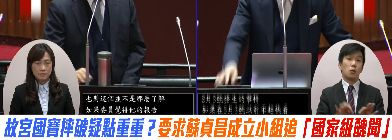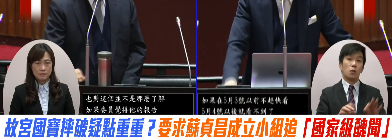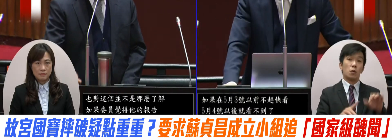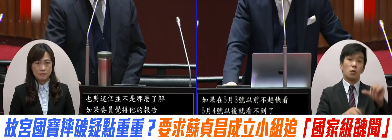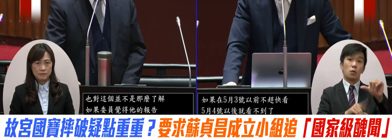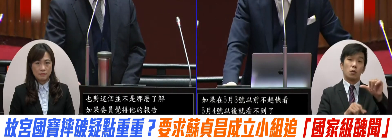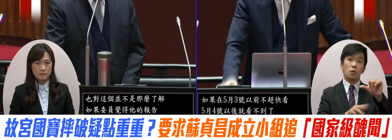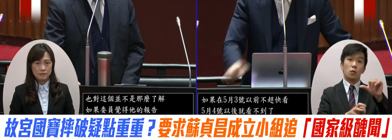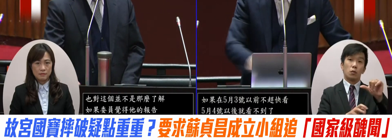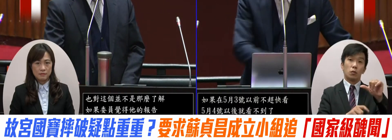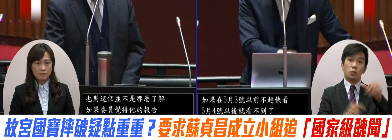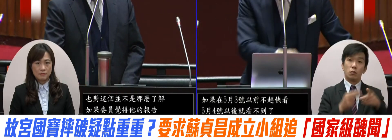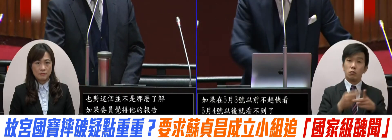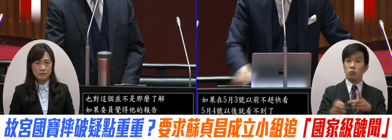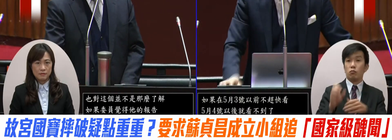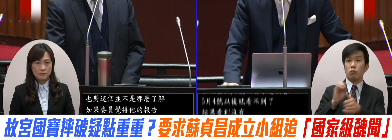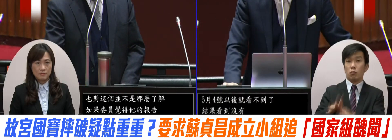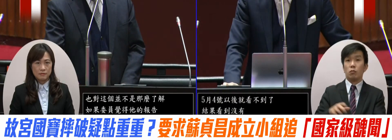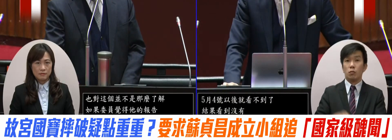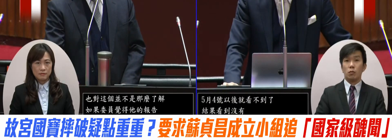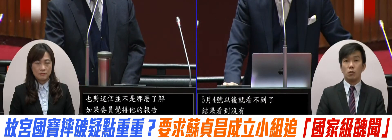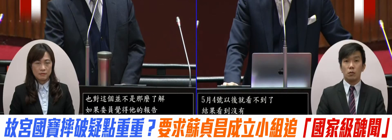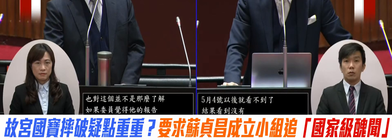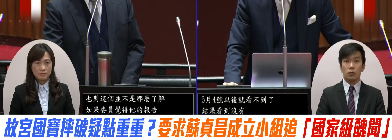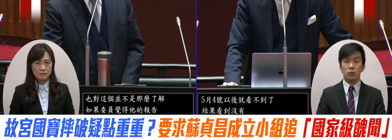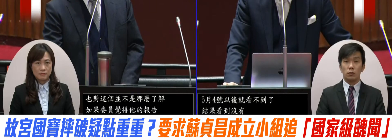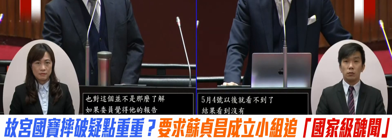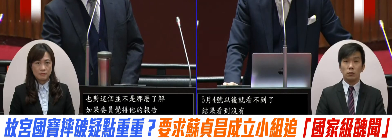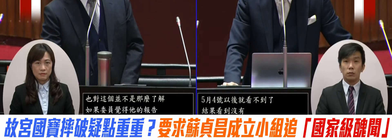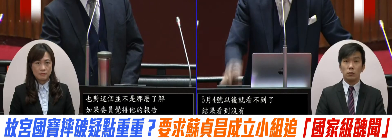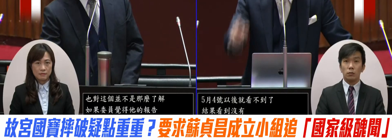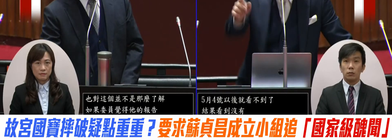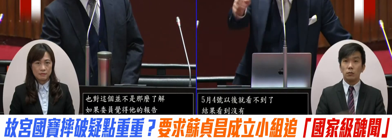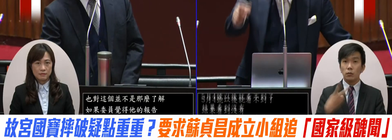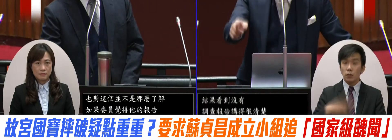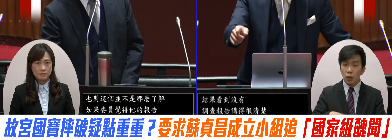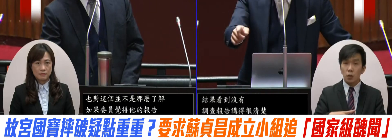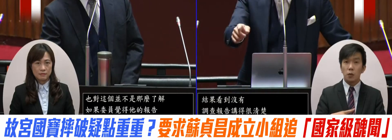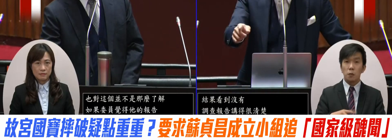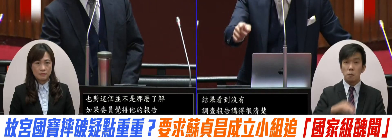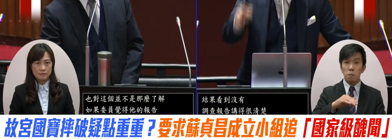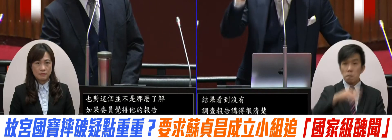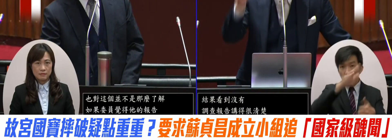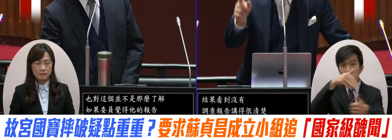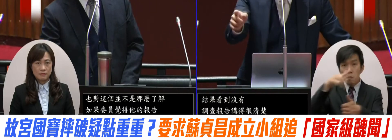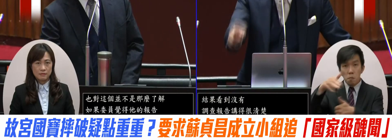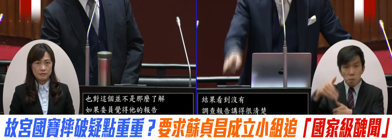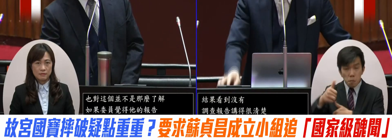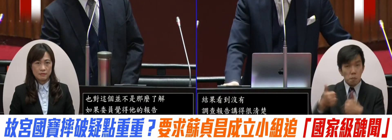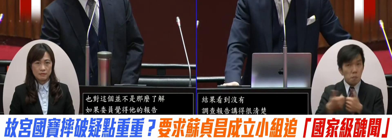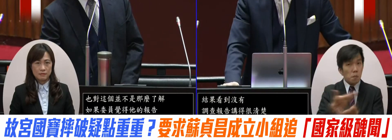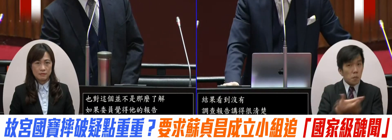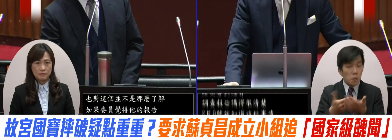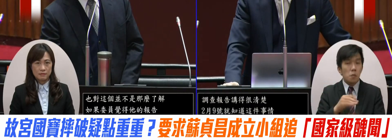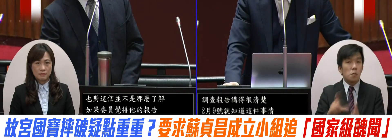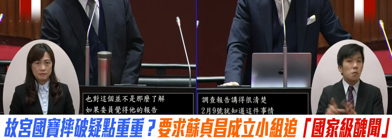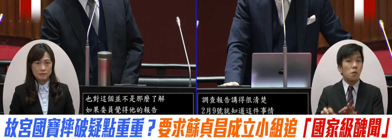书面通知，接着他的约谈相关人士也等到了7月29号跟